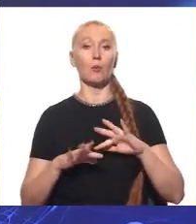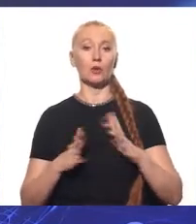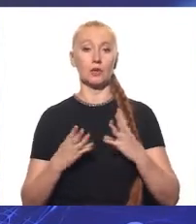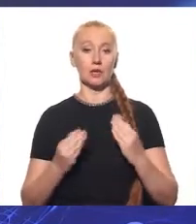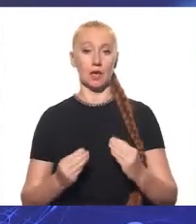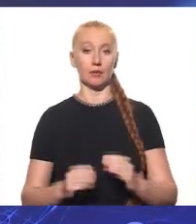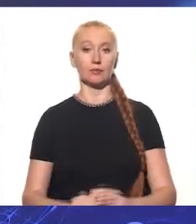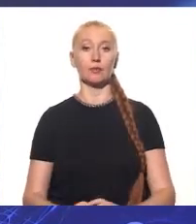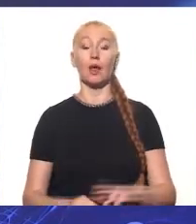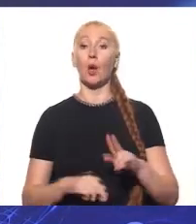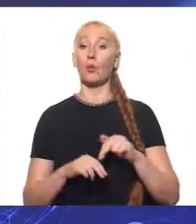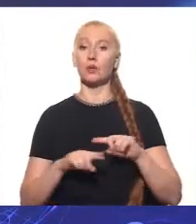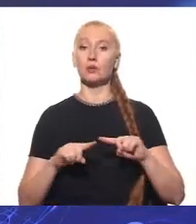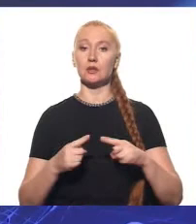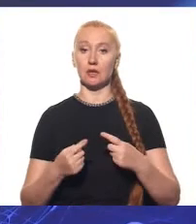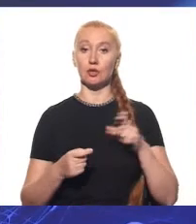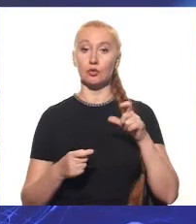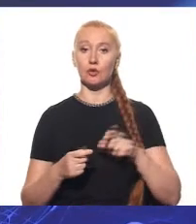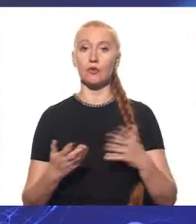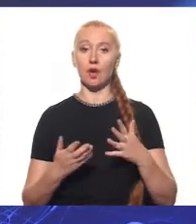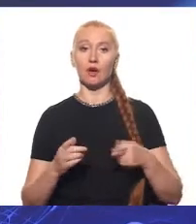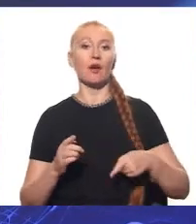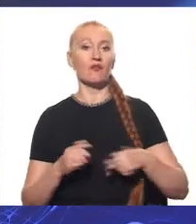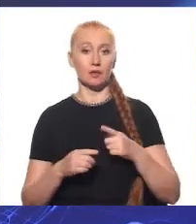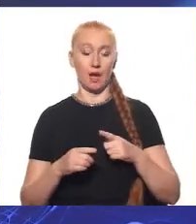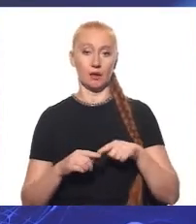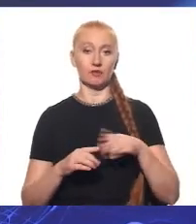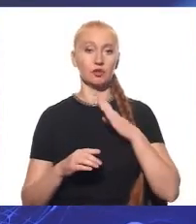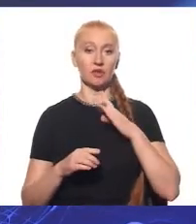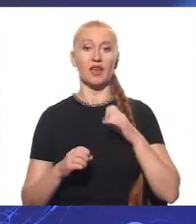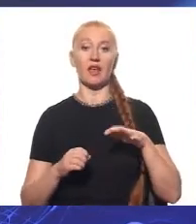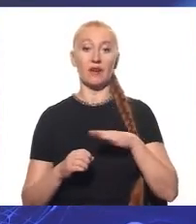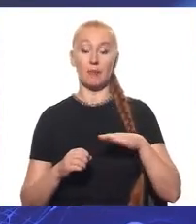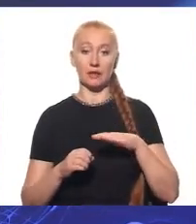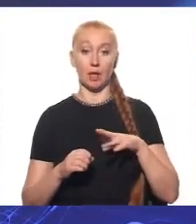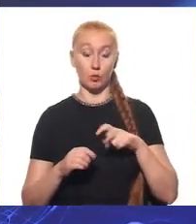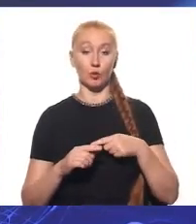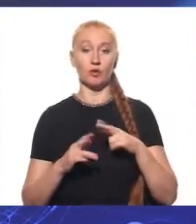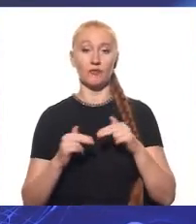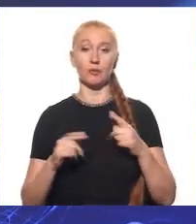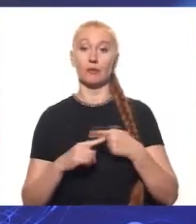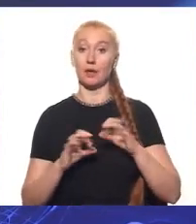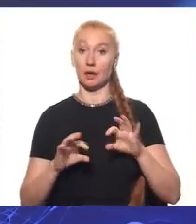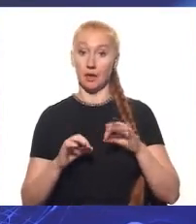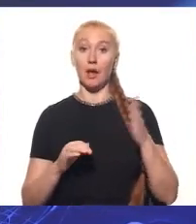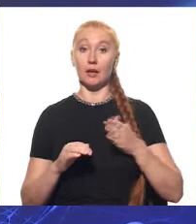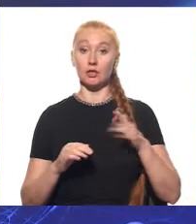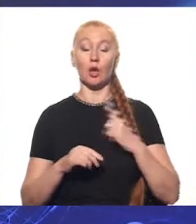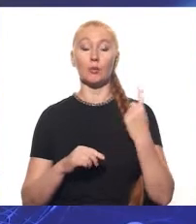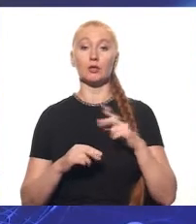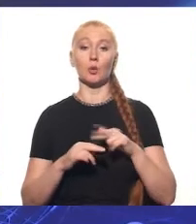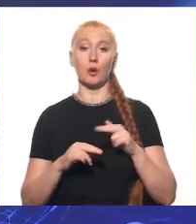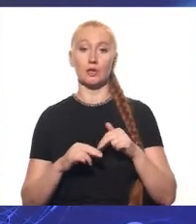дня. Поліція затримала чоловіка, який вдарив жінку на Європейській площі у Дніпрі. Про це розповіла речниця обласної поліції